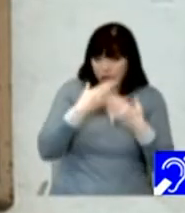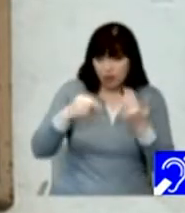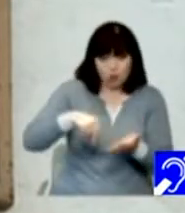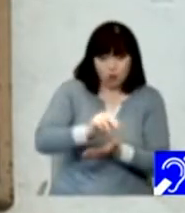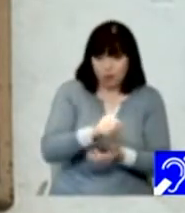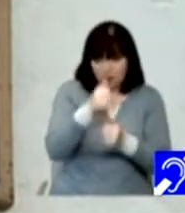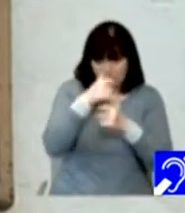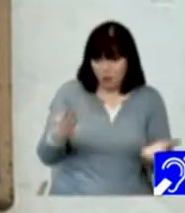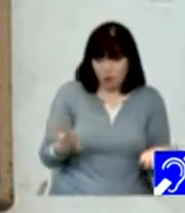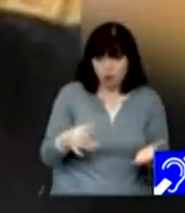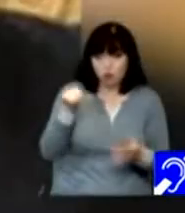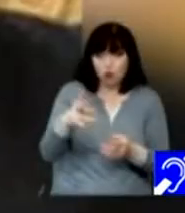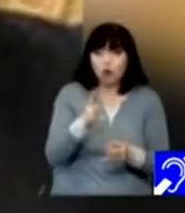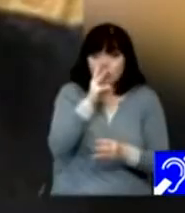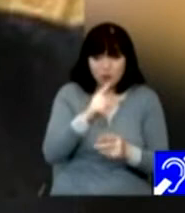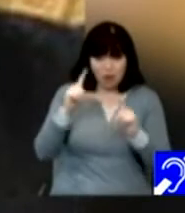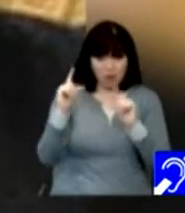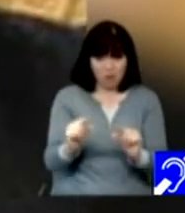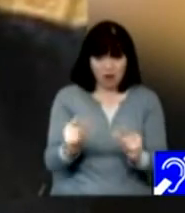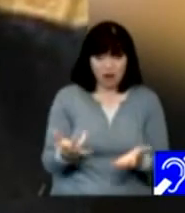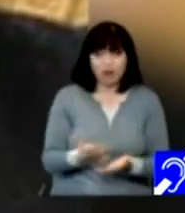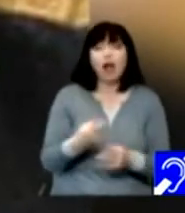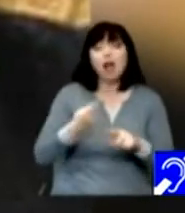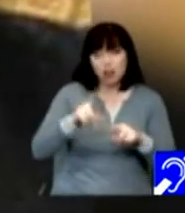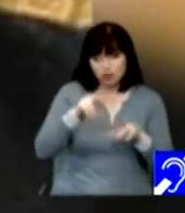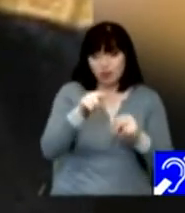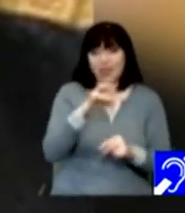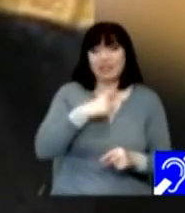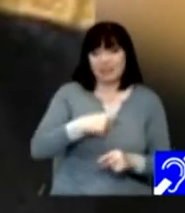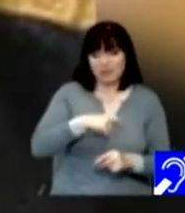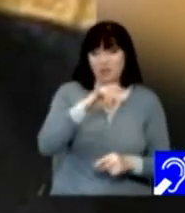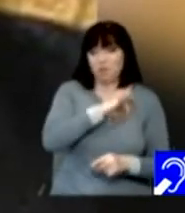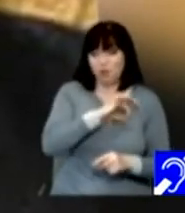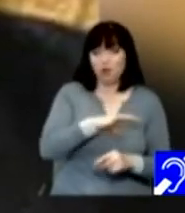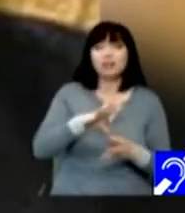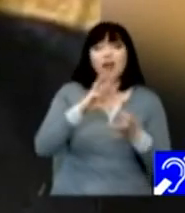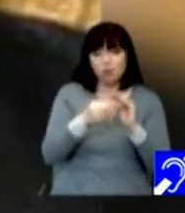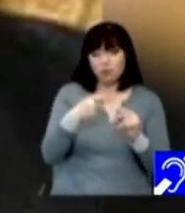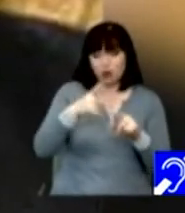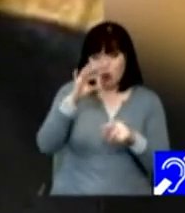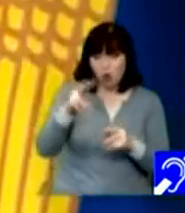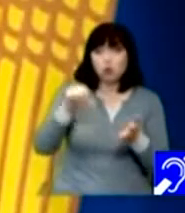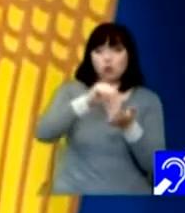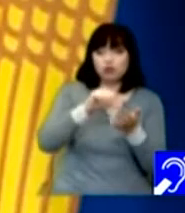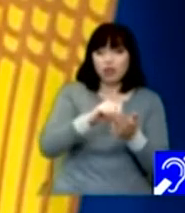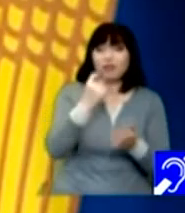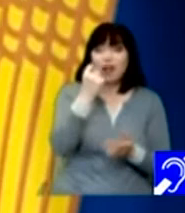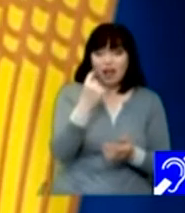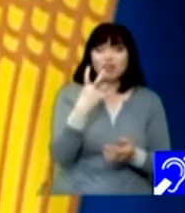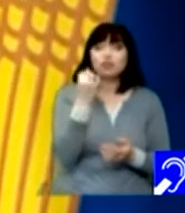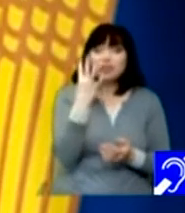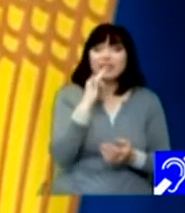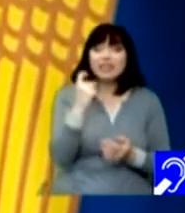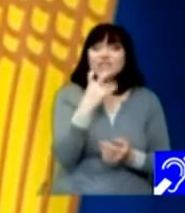fiind extrem de mici. Procurorul Remus Moroz este unul dintre cei 14 candidați la funcția de membru în cadrul Consiliului Superior